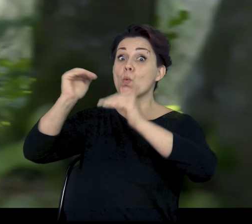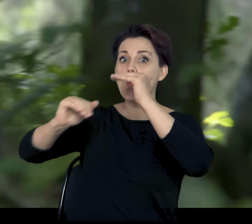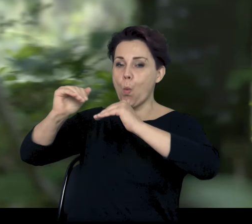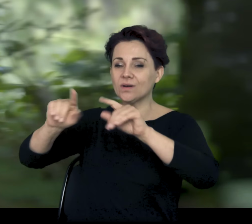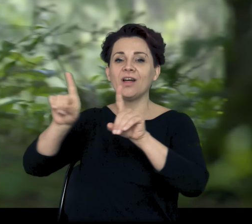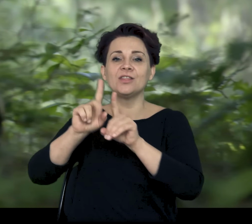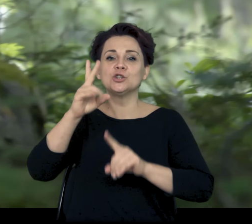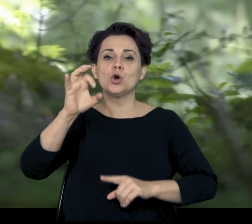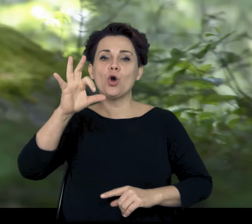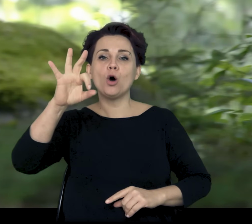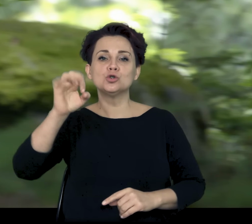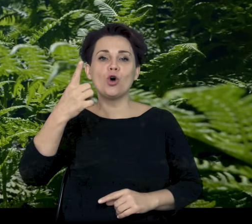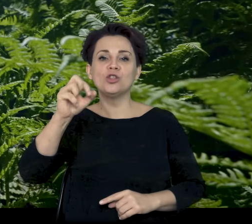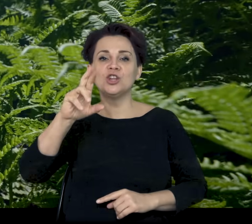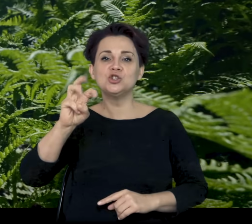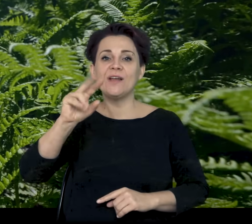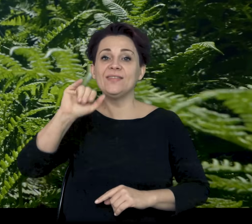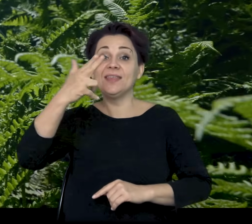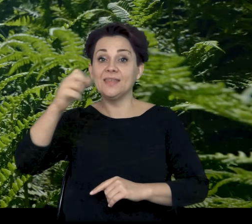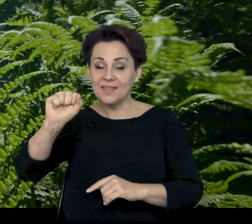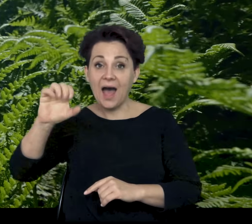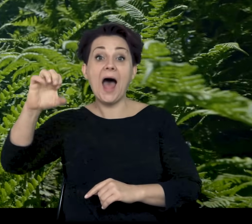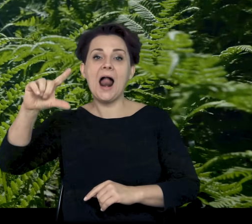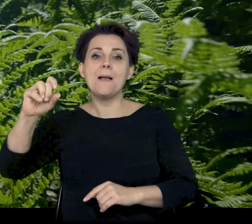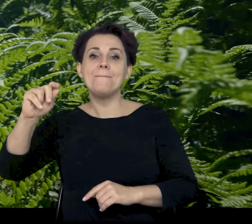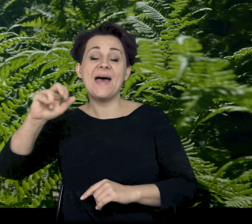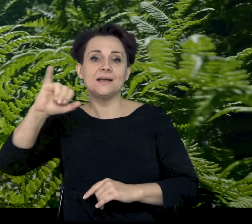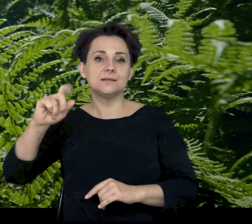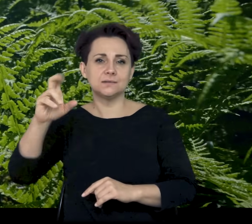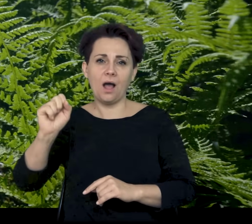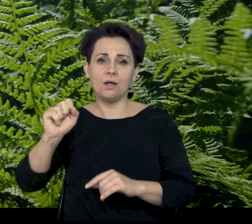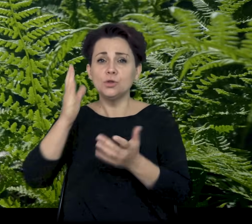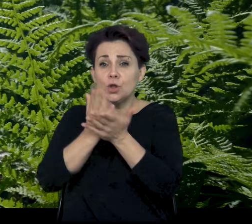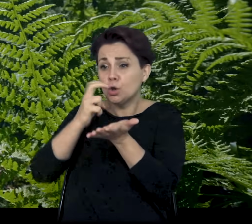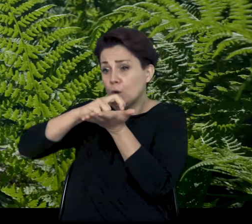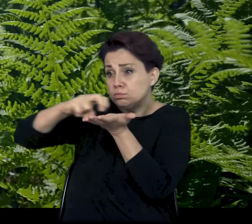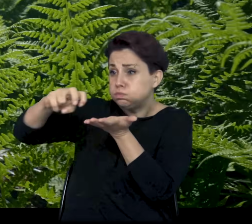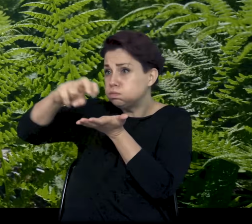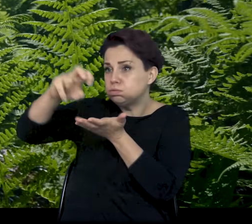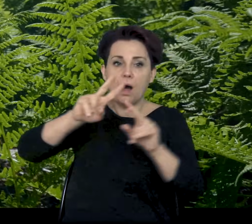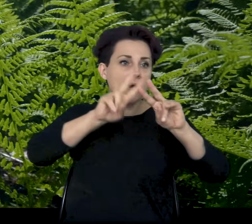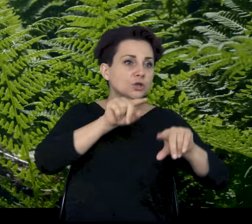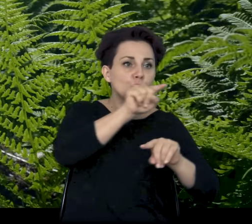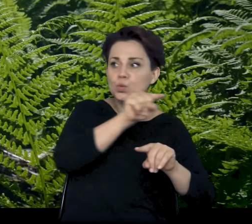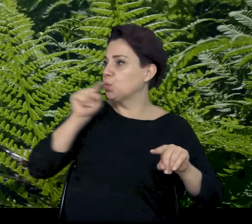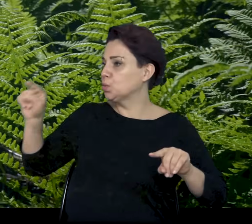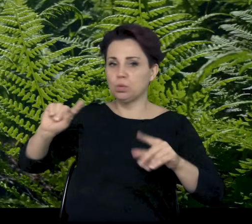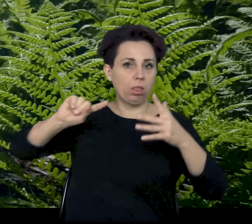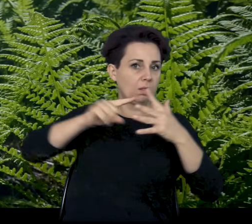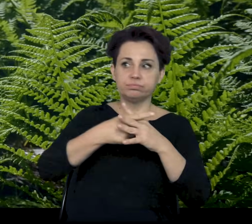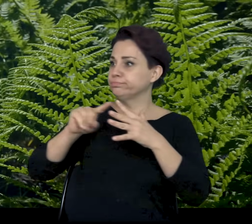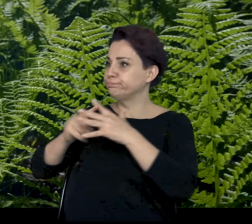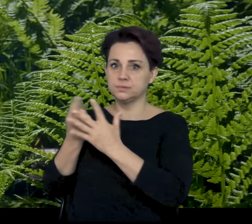i Alpejskim, poza ciągami szlaków turystycznych nie są wykonywane żadne zabiegi, które ingerowałyby